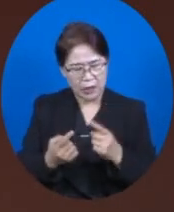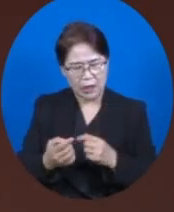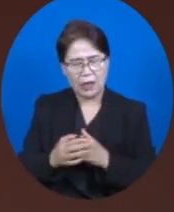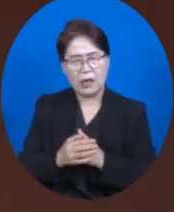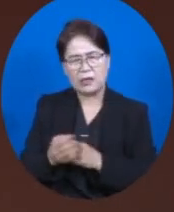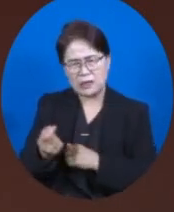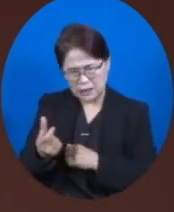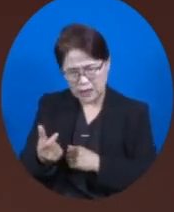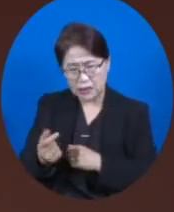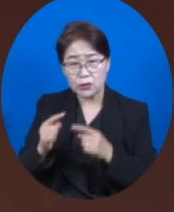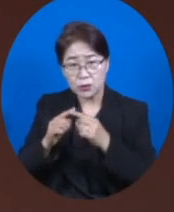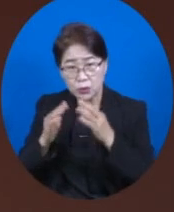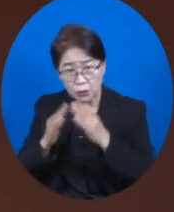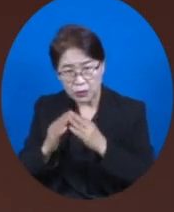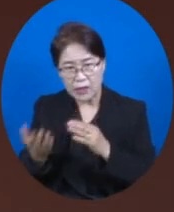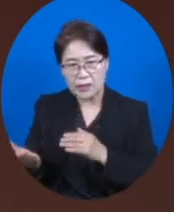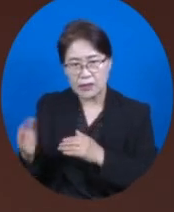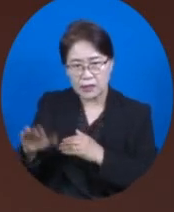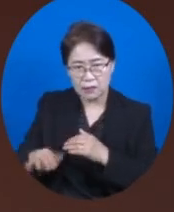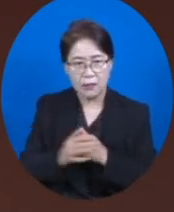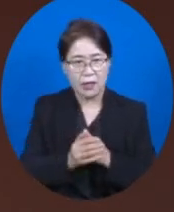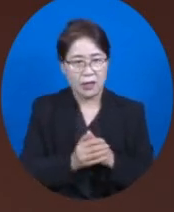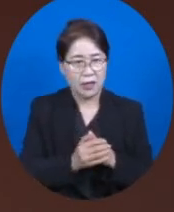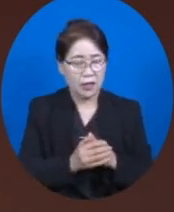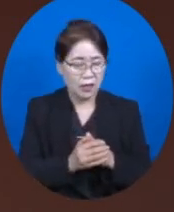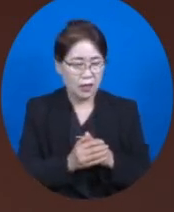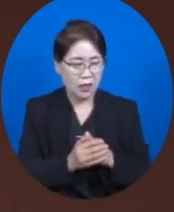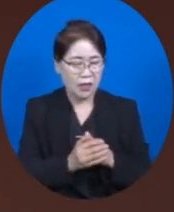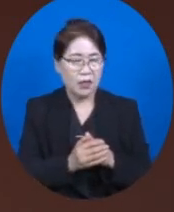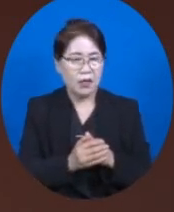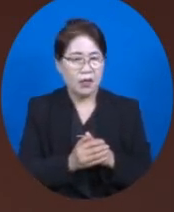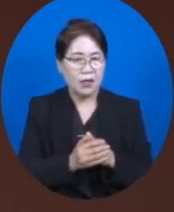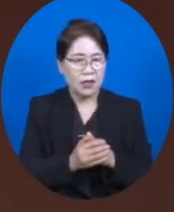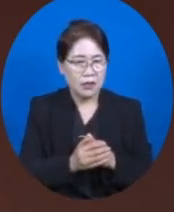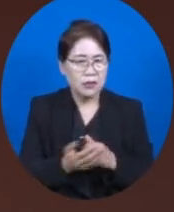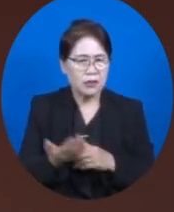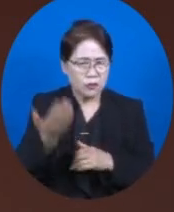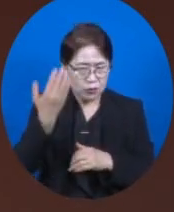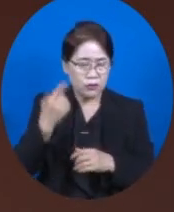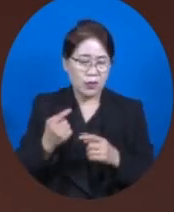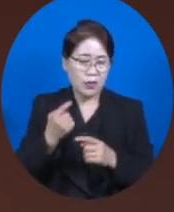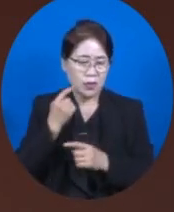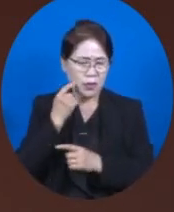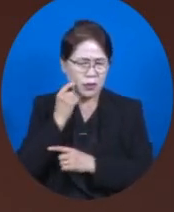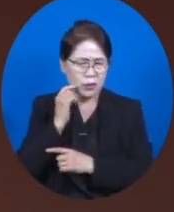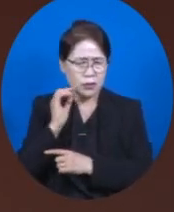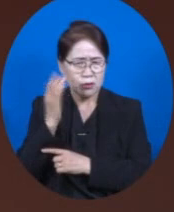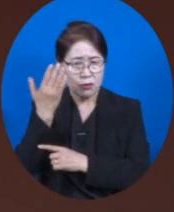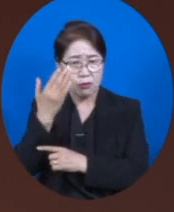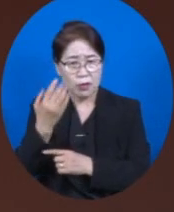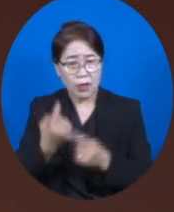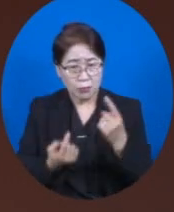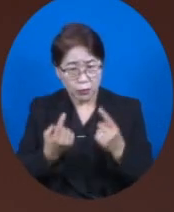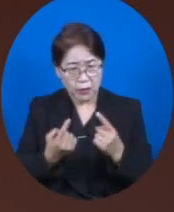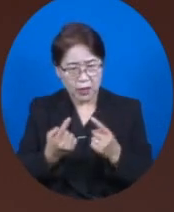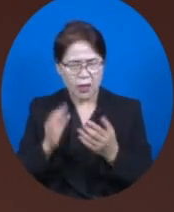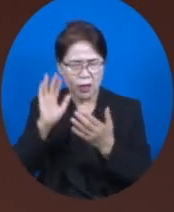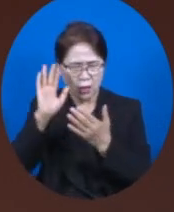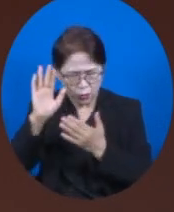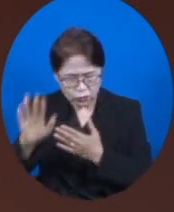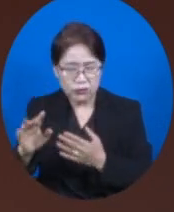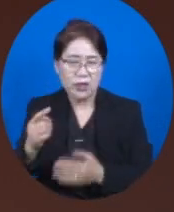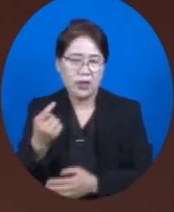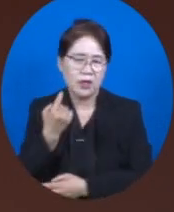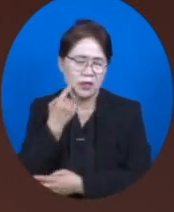보이지만 이전에 영광보다 이후에 영광이 더 클 것을 믿었던